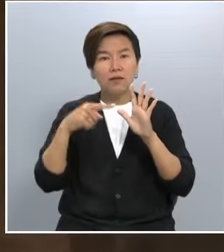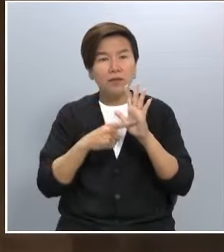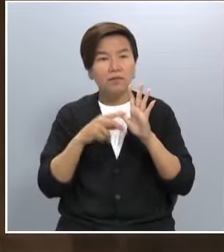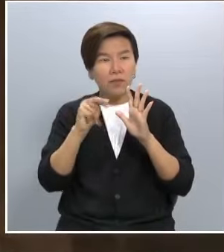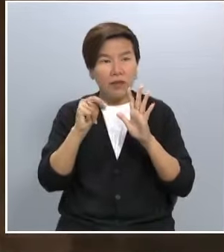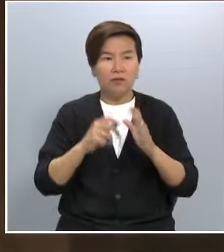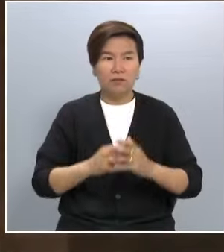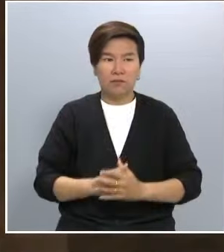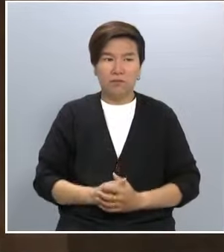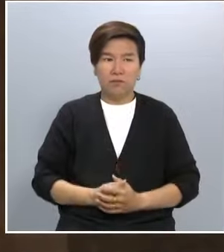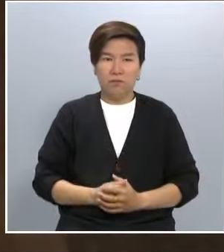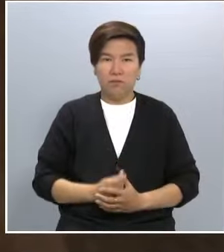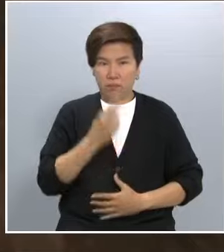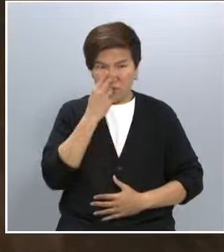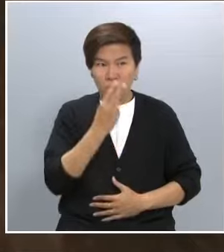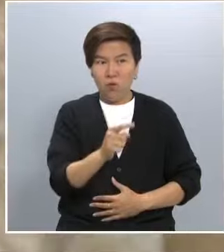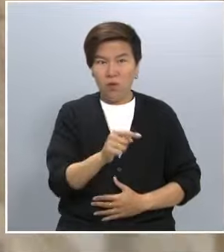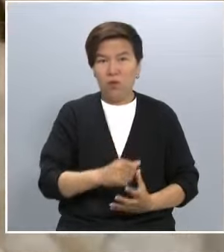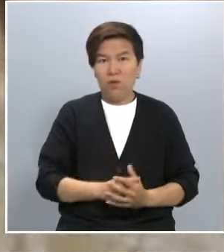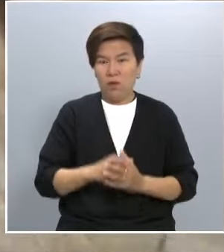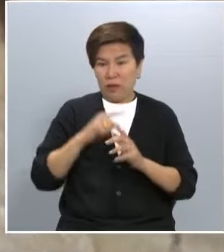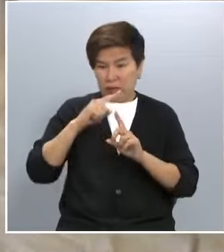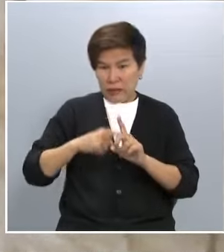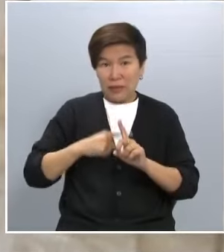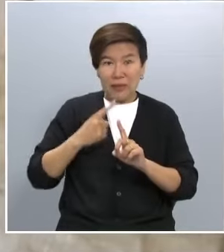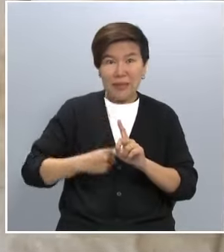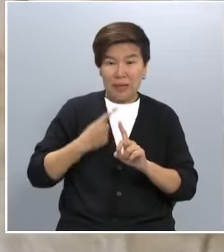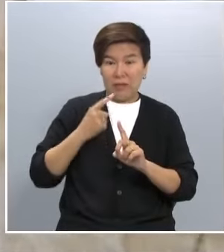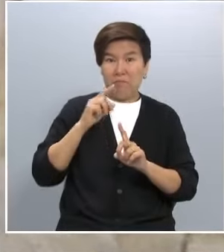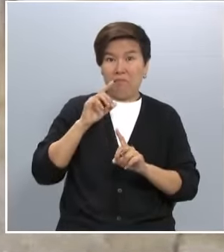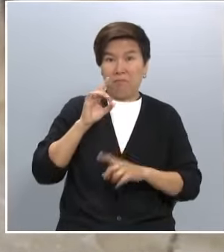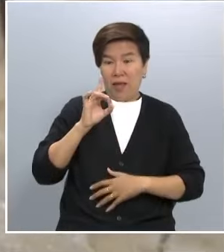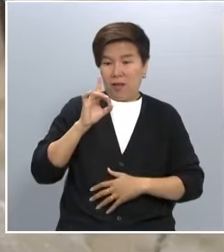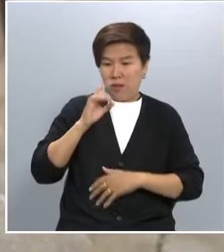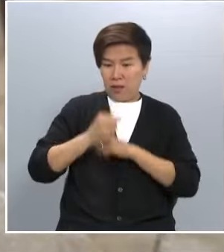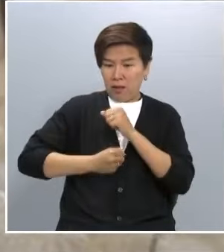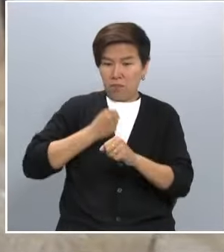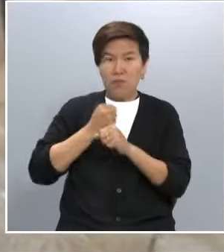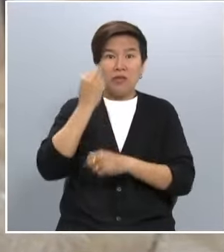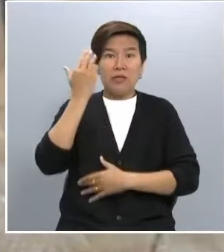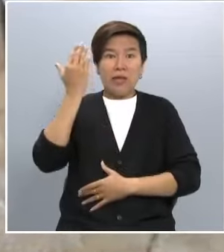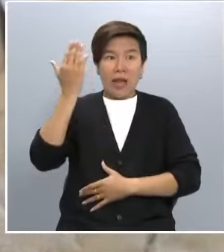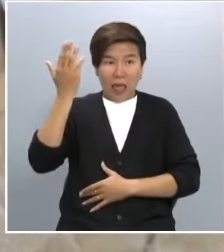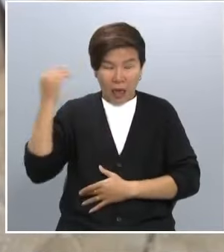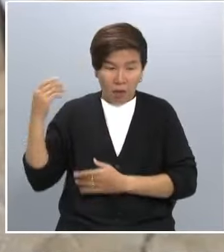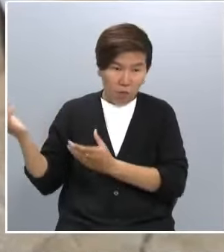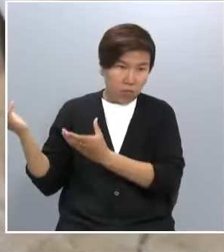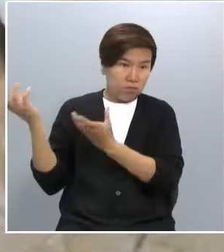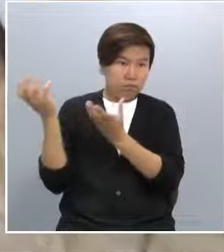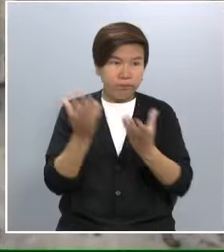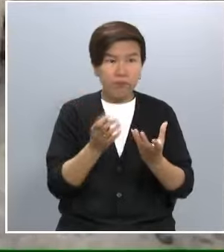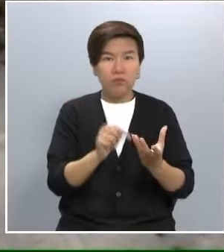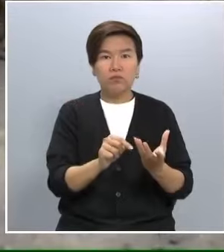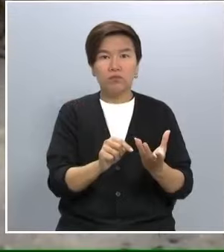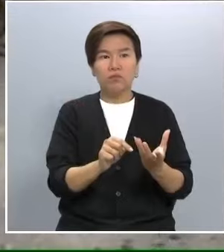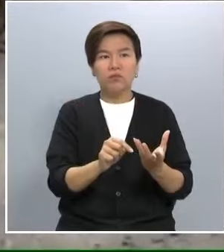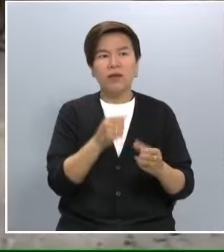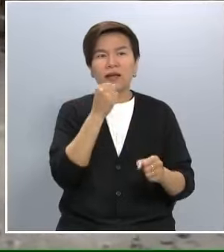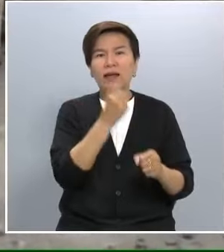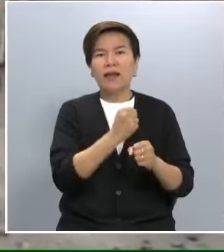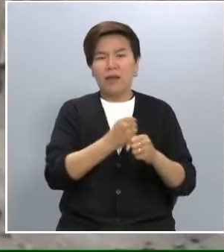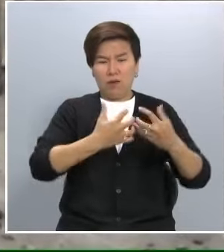ที่จังหวัดสมุทรสาครตั้งแต่เดือนสิงหาคมปีที่แล้วนะฮะ เบื้องต้นเจ้าหน้าที่แจ้ง2ข้อหากับบริษัทกำจัดกากอุตสาหกร